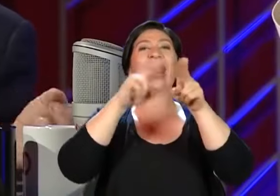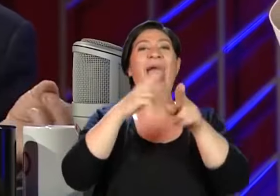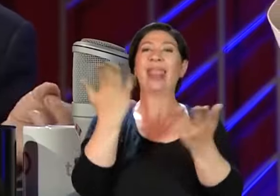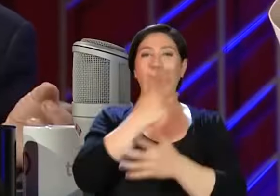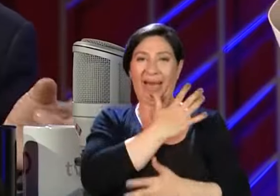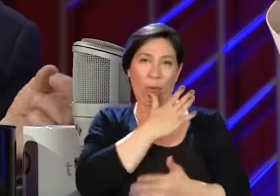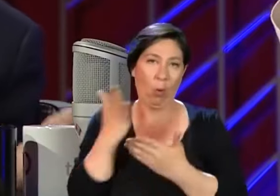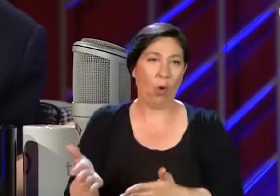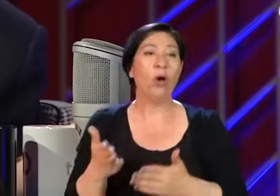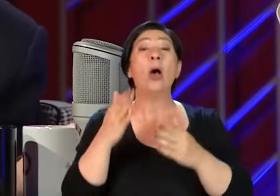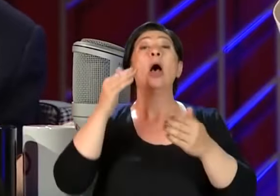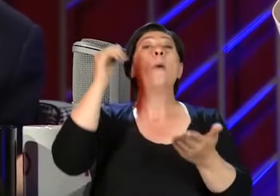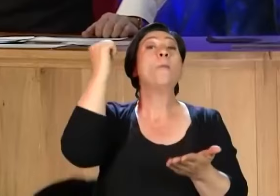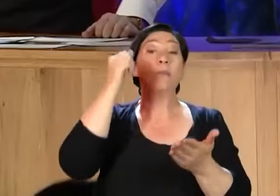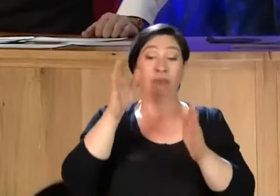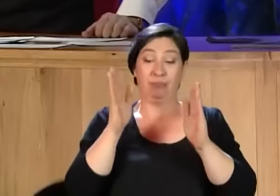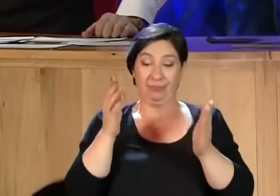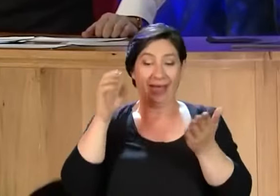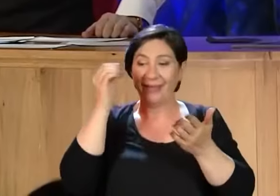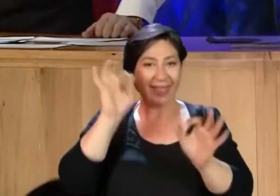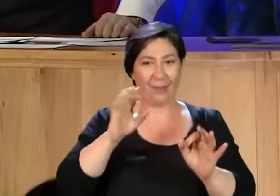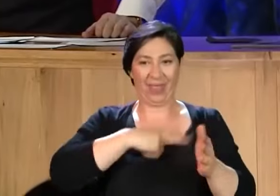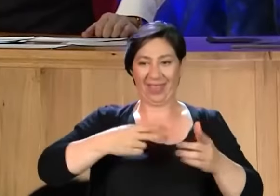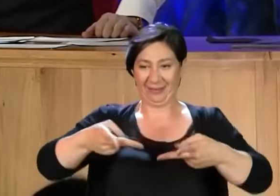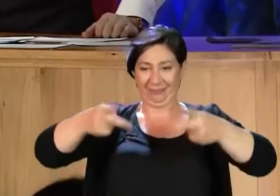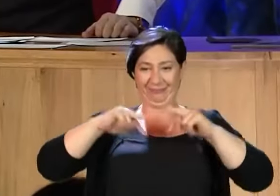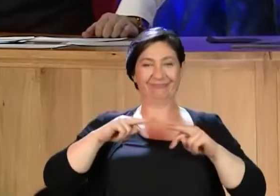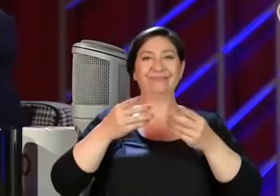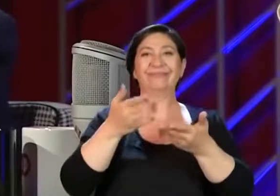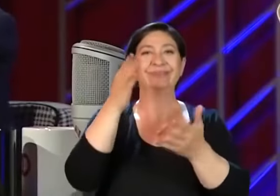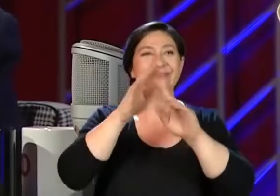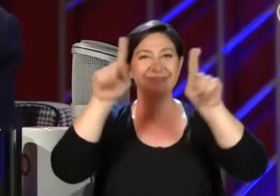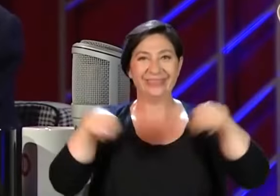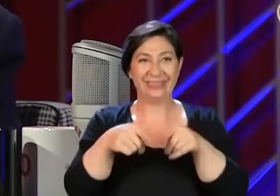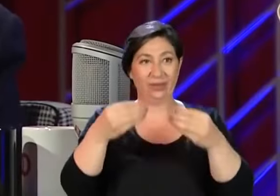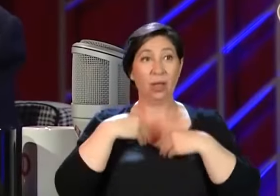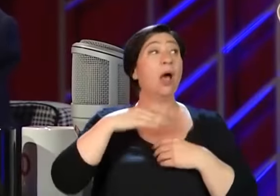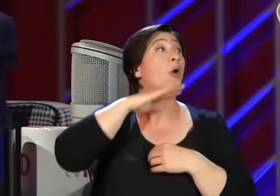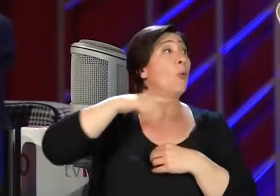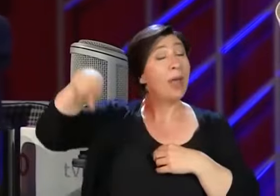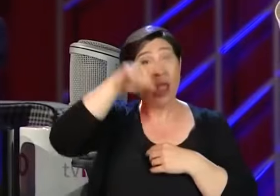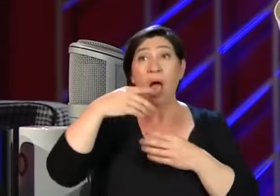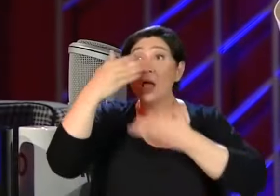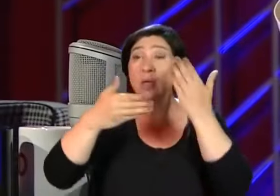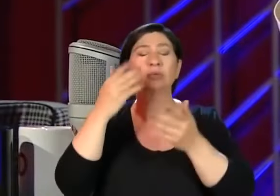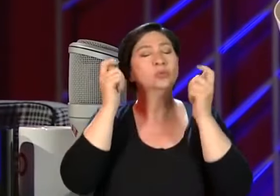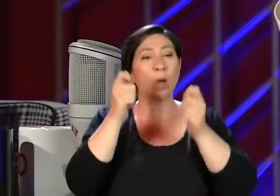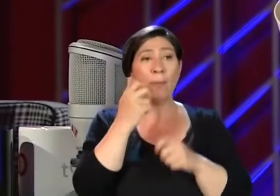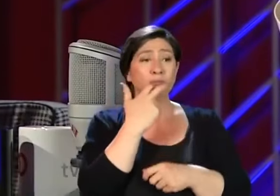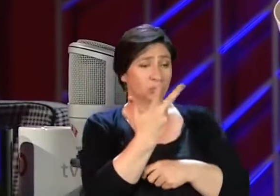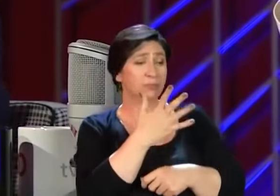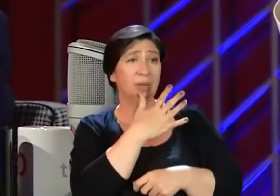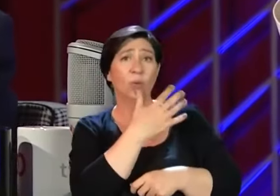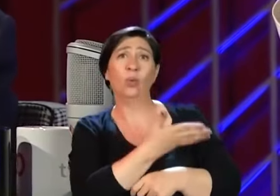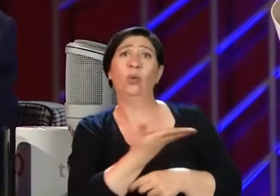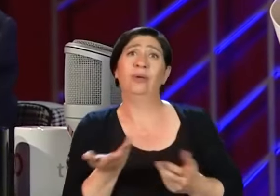biliyor, ilçe seçim kurulu biliyor, mazbatayı biliyor. Bravo, mazbatayı mesela yabancılara mazbatayı anlatana kadar akla karayı seçiyoruz. Ama 3 yaşındaki çocuk